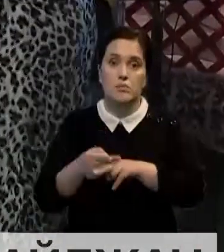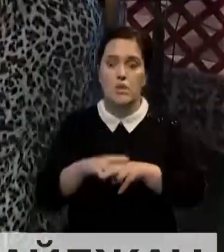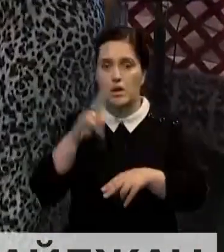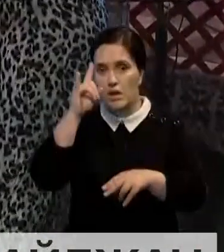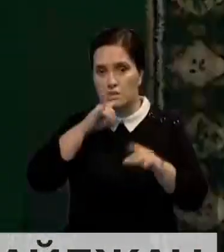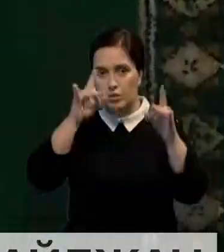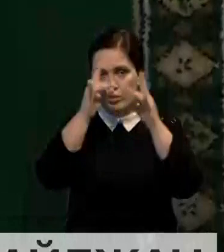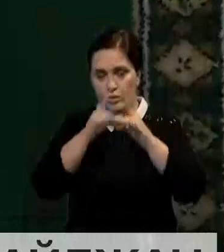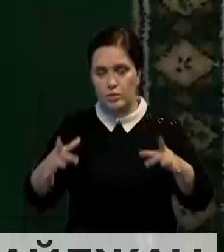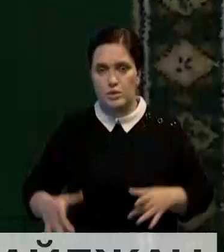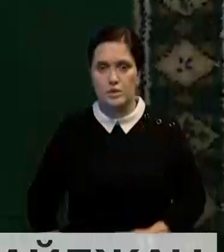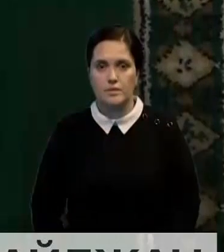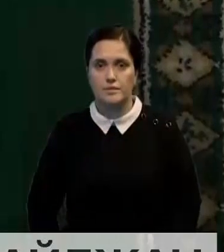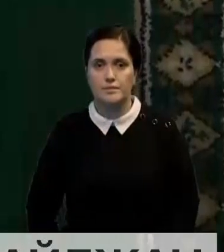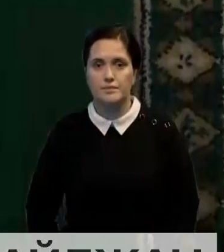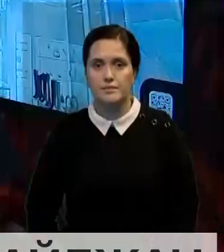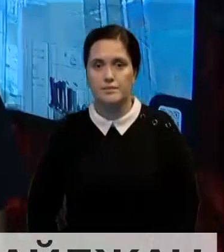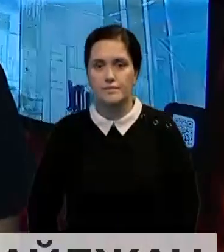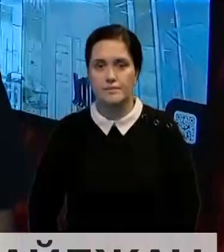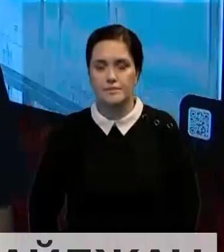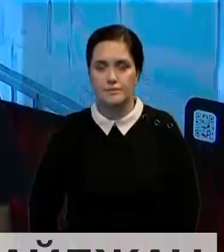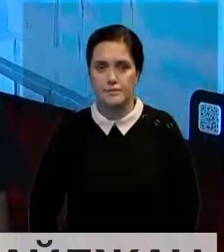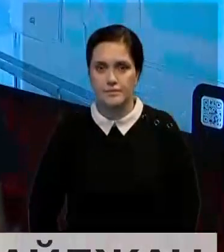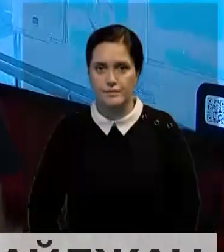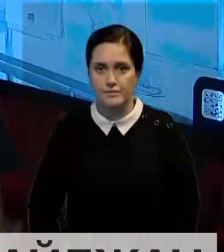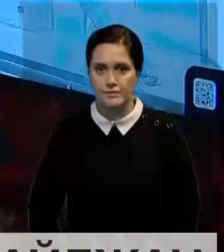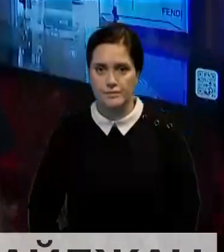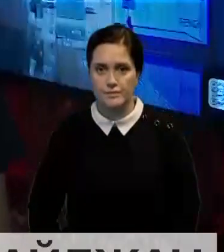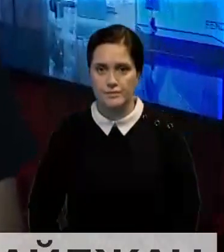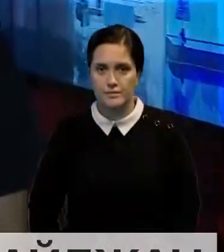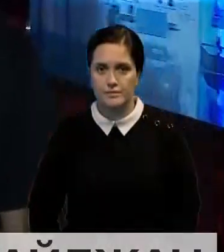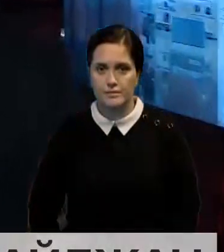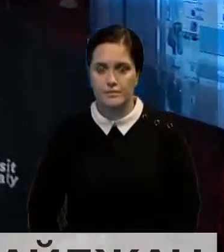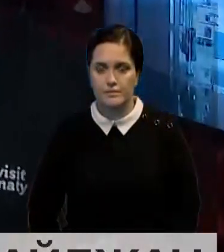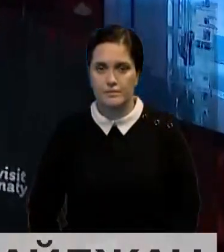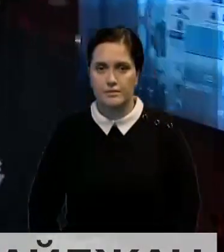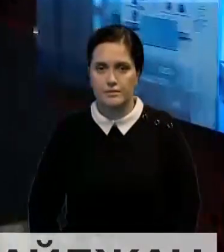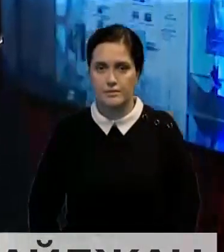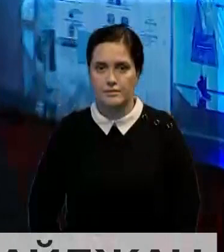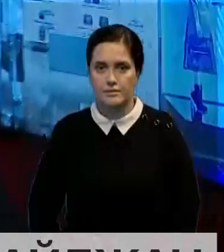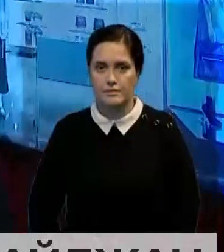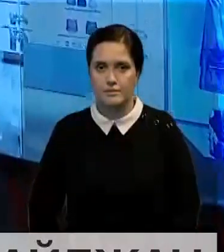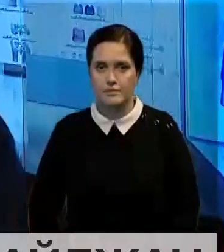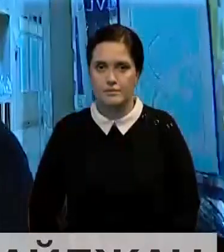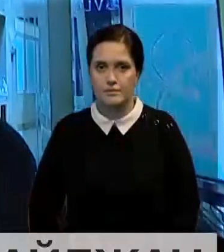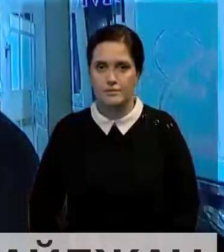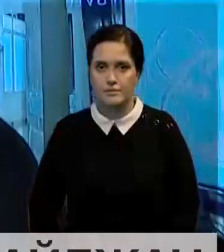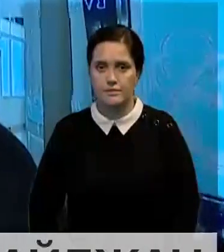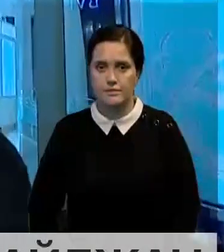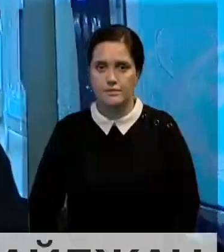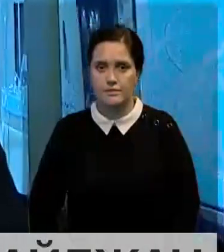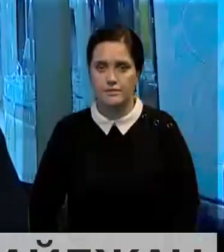казахской культурой. Мен қазақшаны өзім ғана үйрендім. Интернет және кітептерді қолданып Еш бір мұғалімсіз,